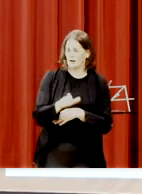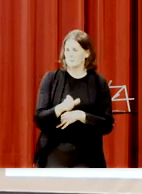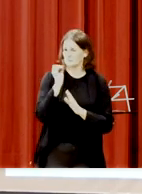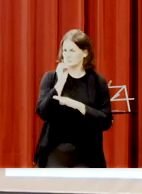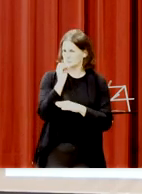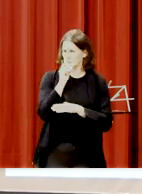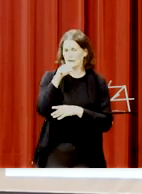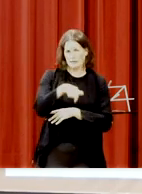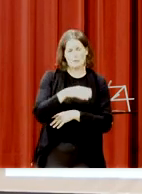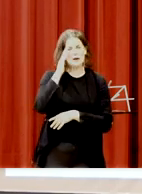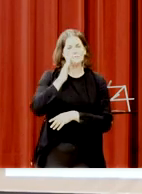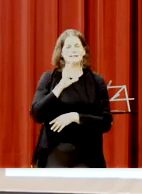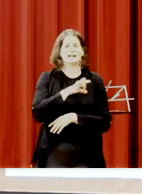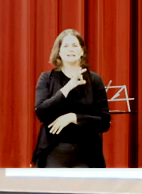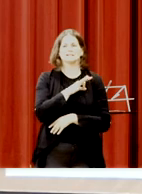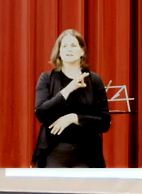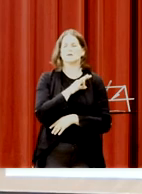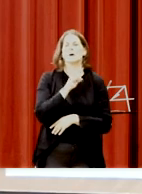Benvingut de nou.